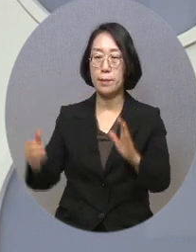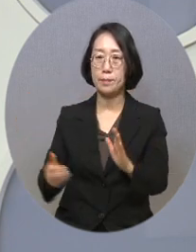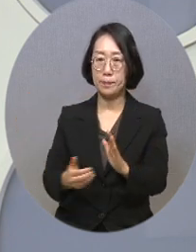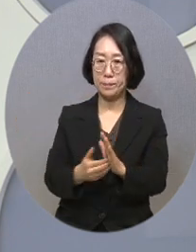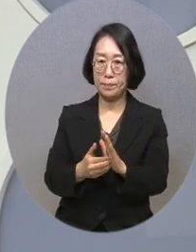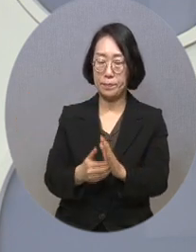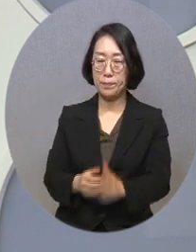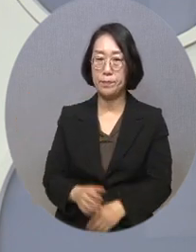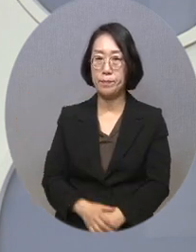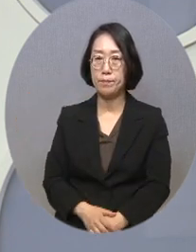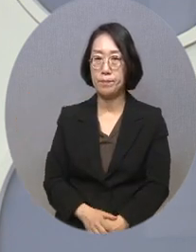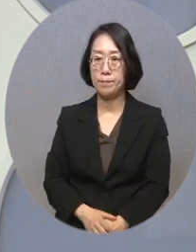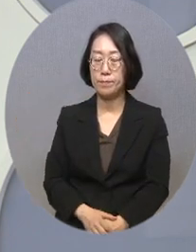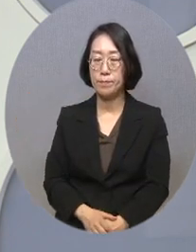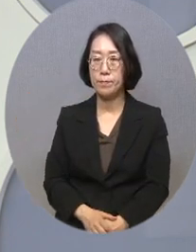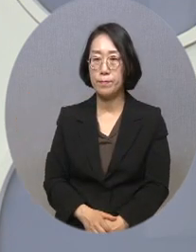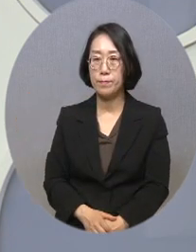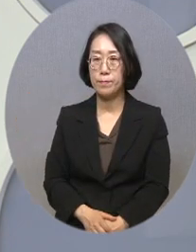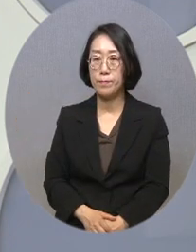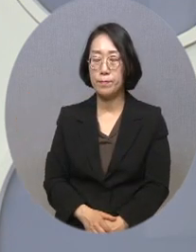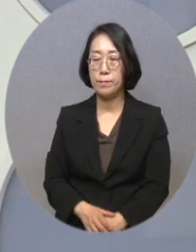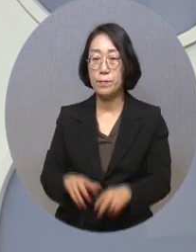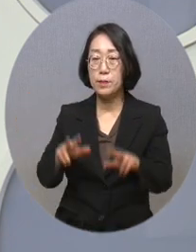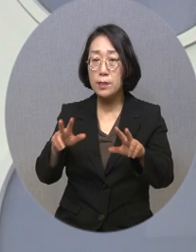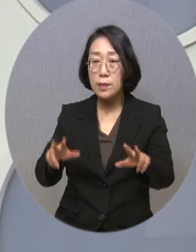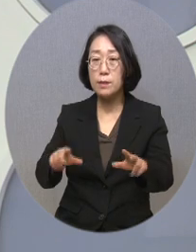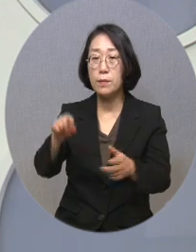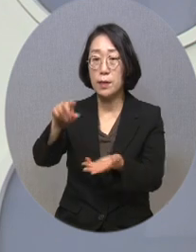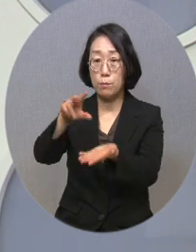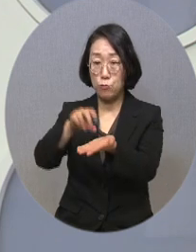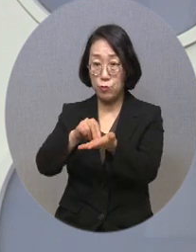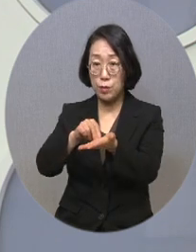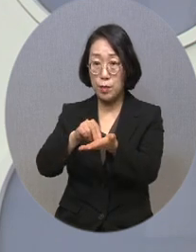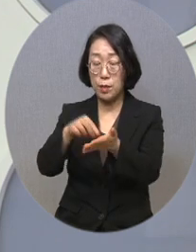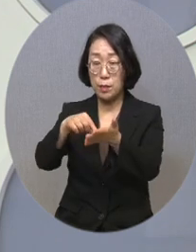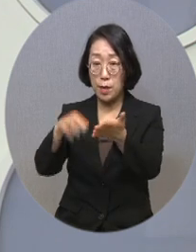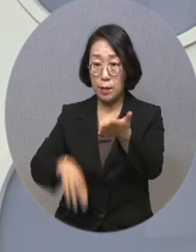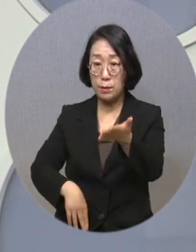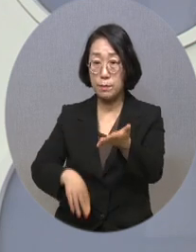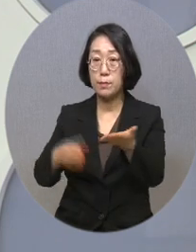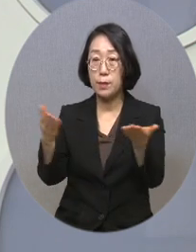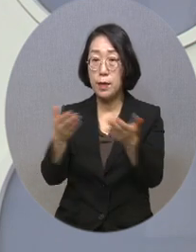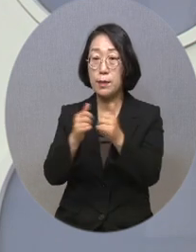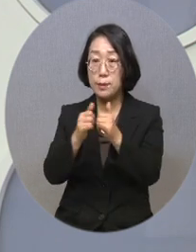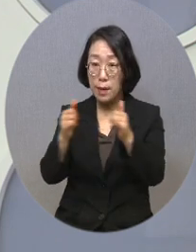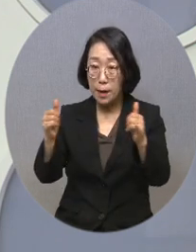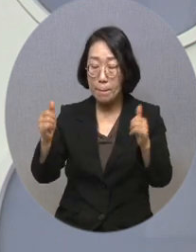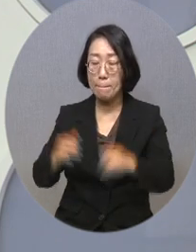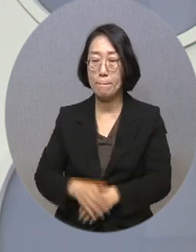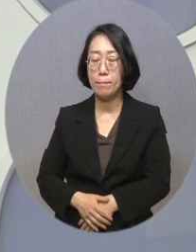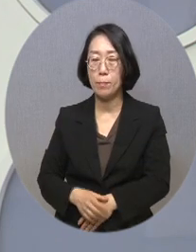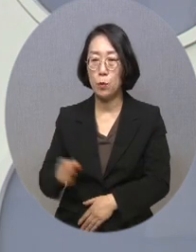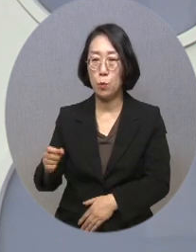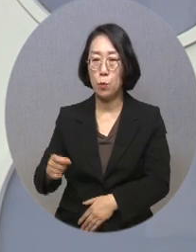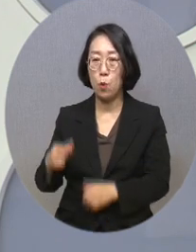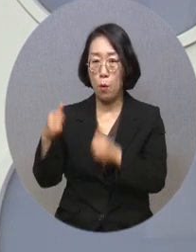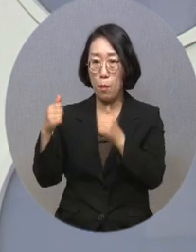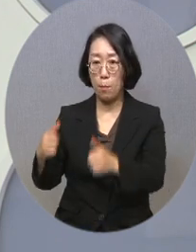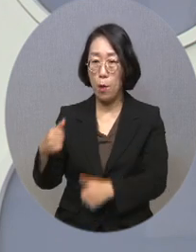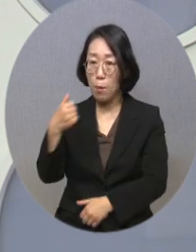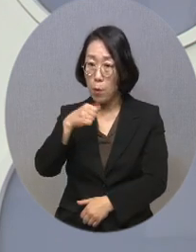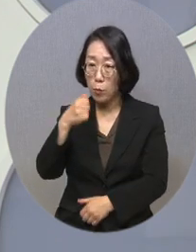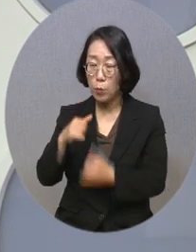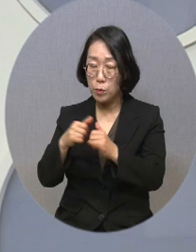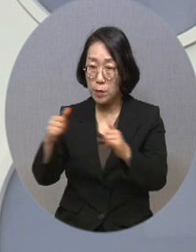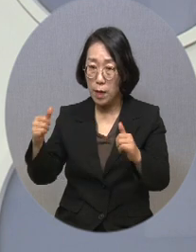했던 그런 것이죠. 그래서 지금 이 부분들은 세무사뿐만이 아니라 변호사들이 하고자